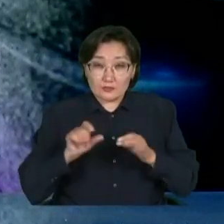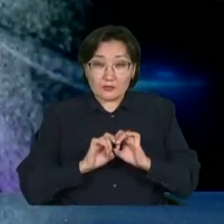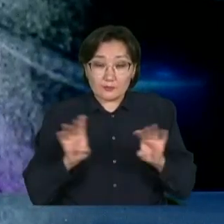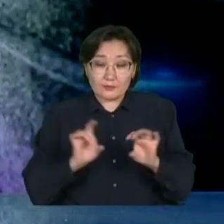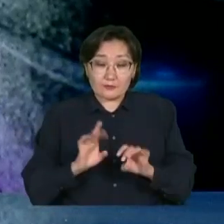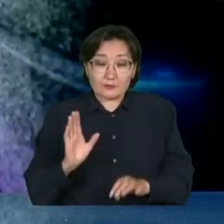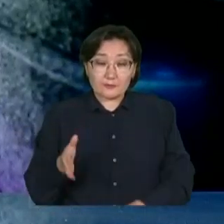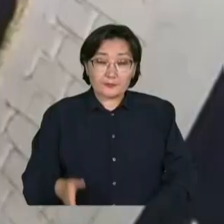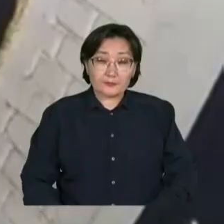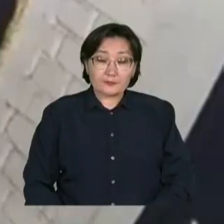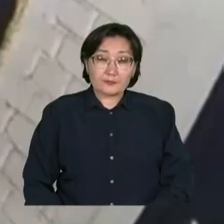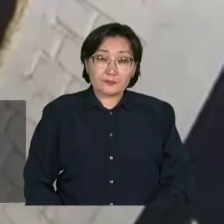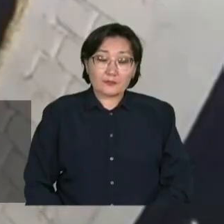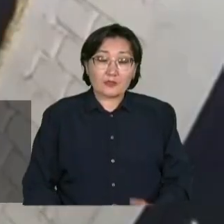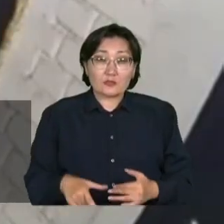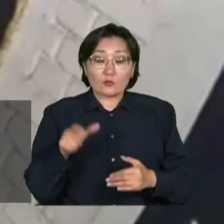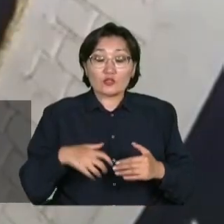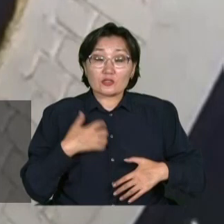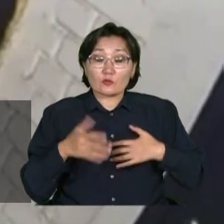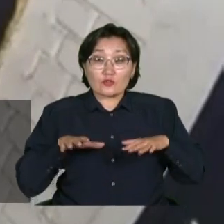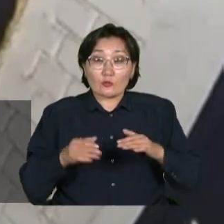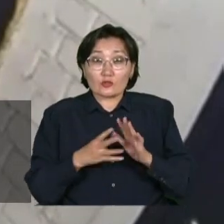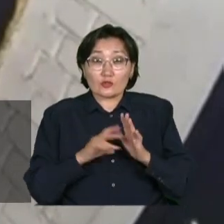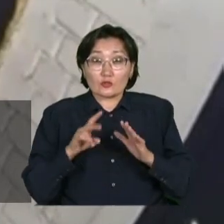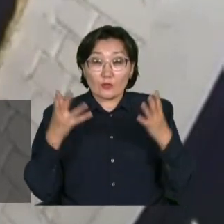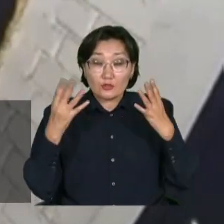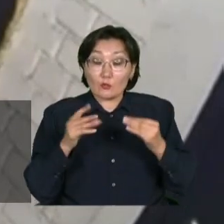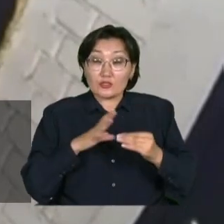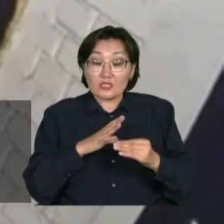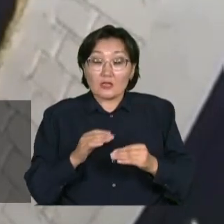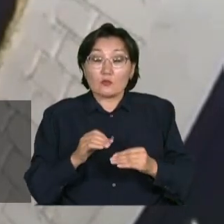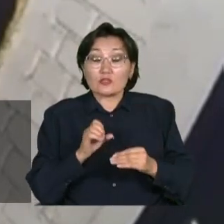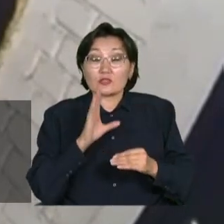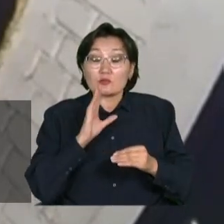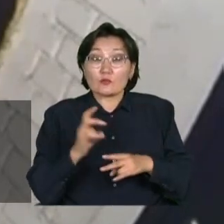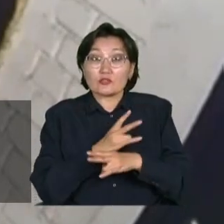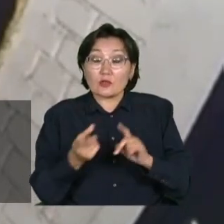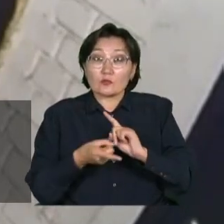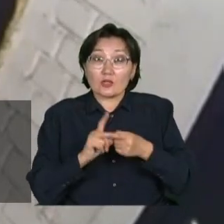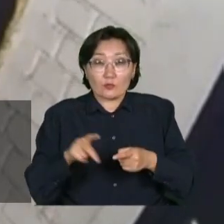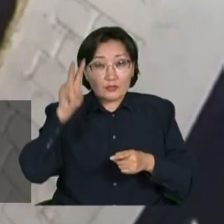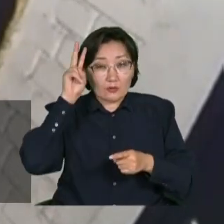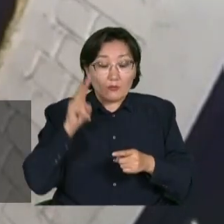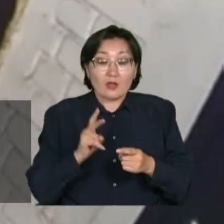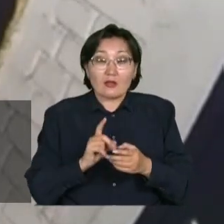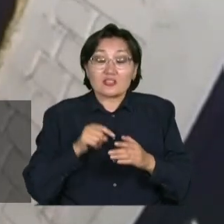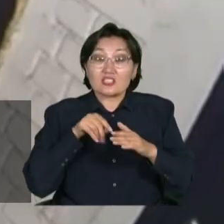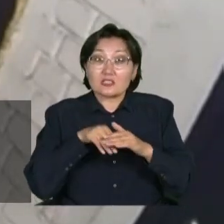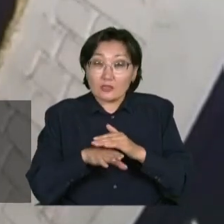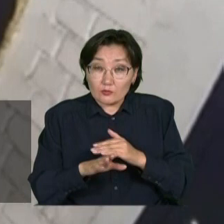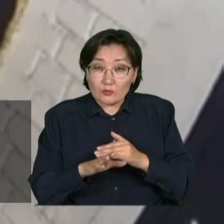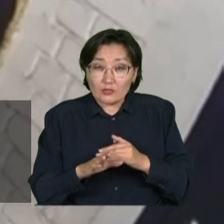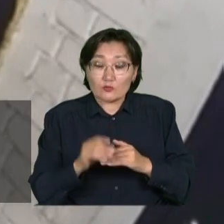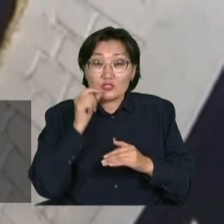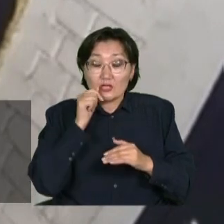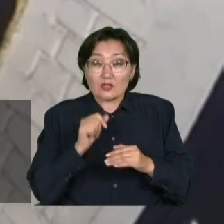айтсын. Адам шошырлық оқиға 9 маусым күні болған. Салтанаттың түнгі ауысымда жүріп, дәретханаға барған беті сол еді. Жұдырығы жуан